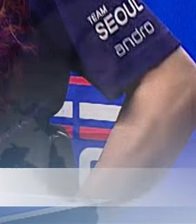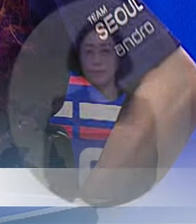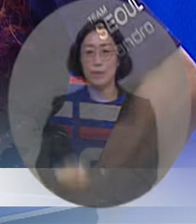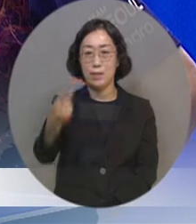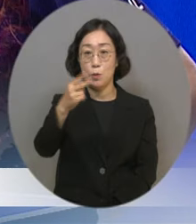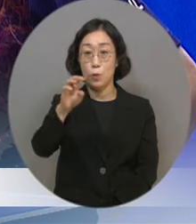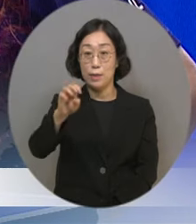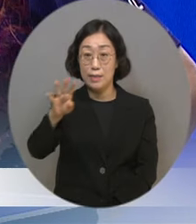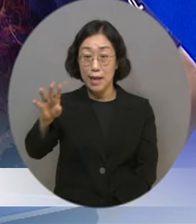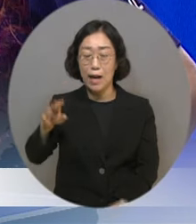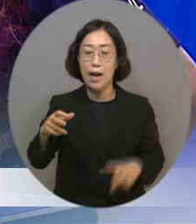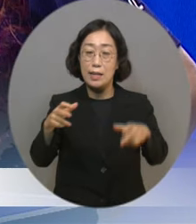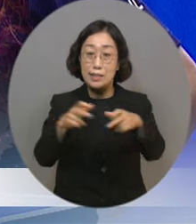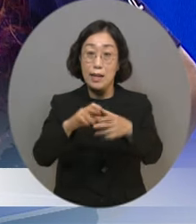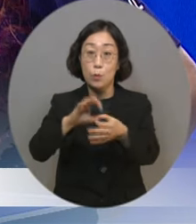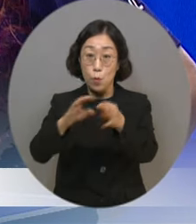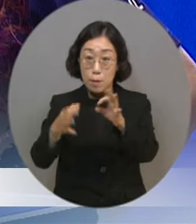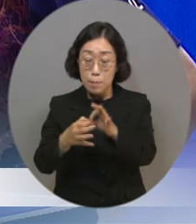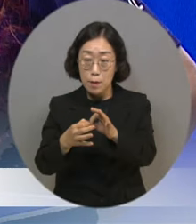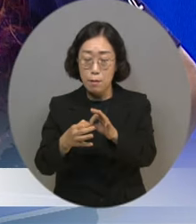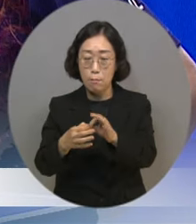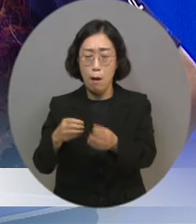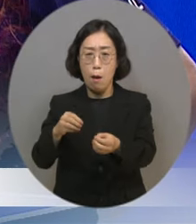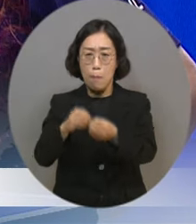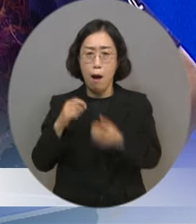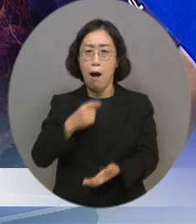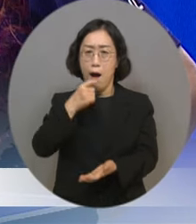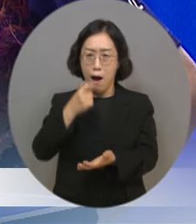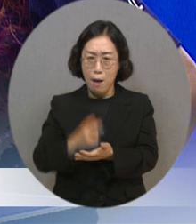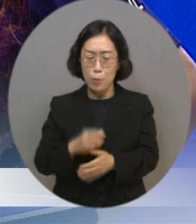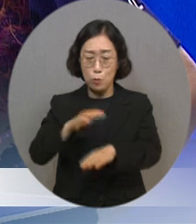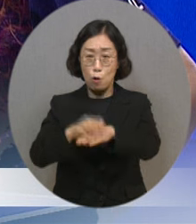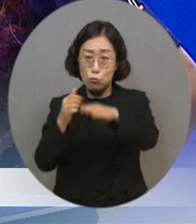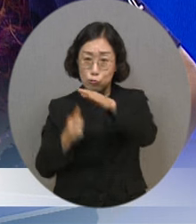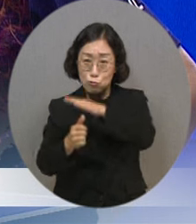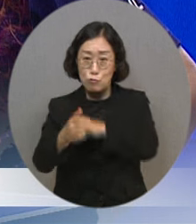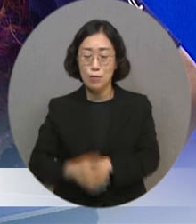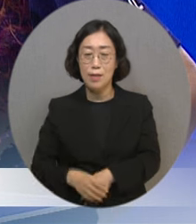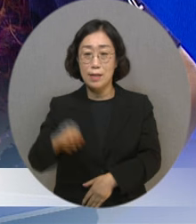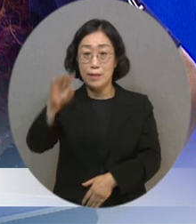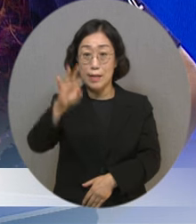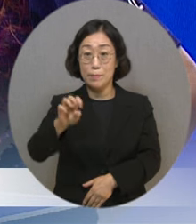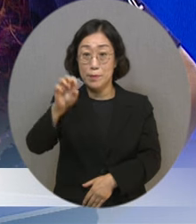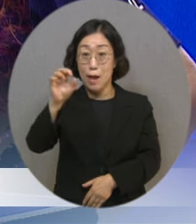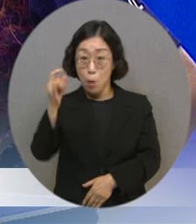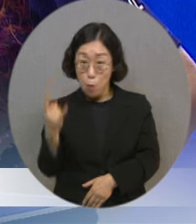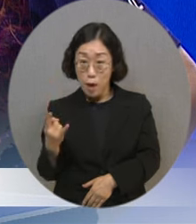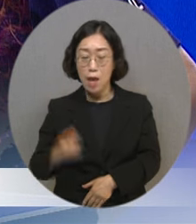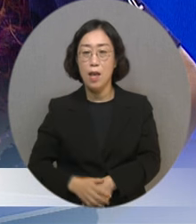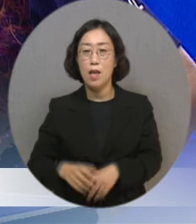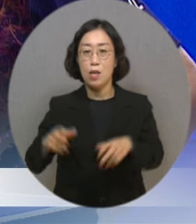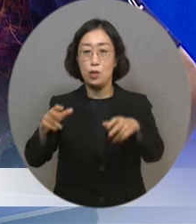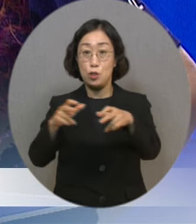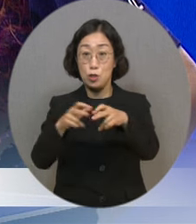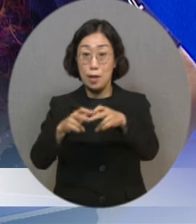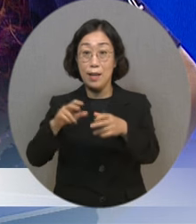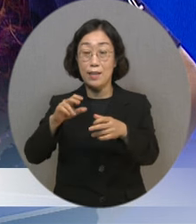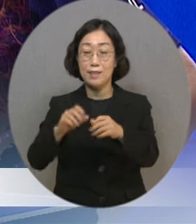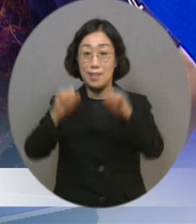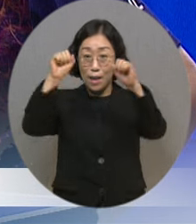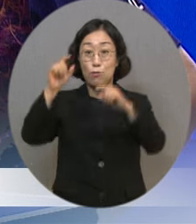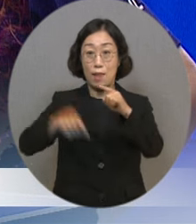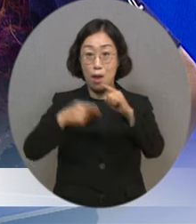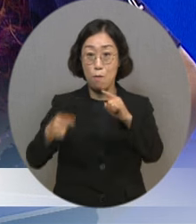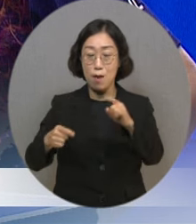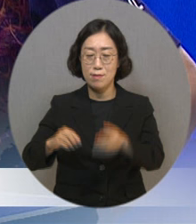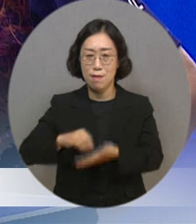2024 파리 패럴림픽에서 감동을 안겼던 선수들이 제44회 전국 장애인 체육대회에서 더 큰 목표를